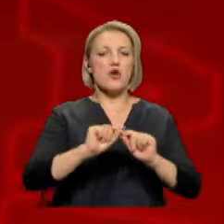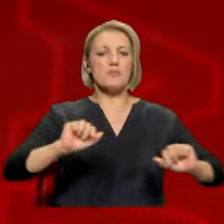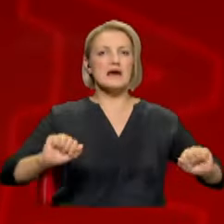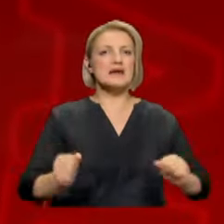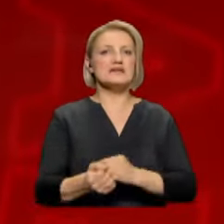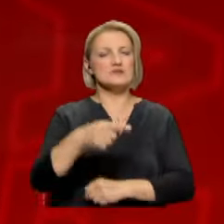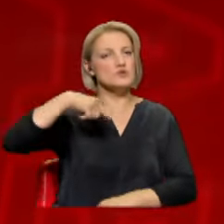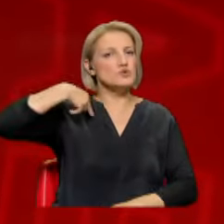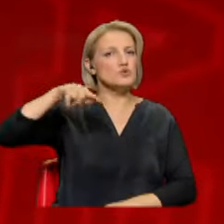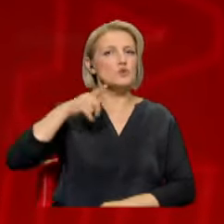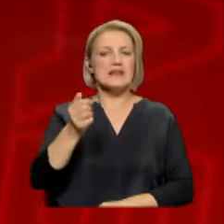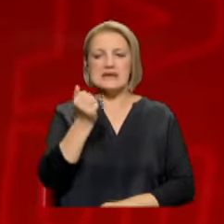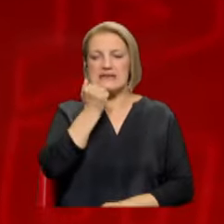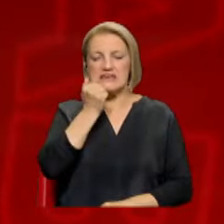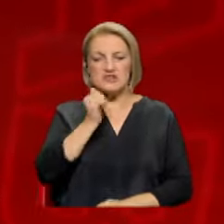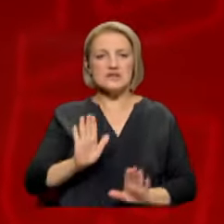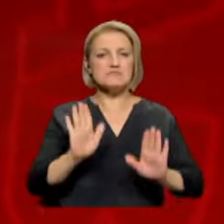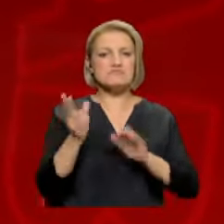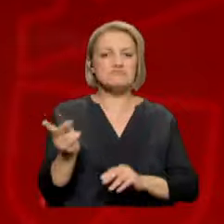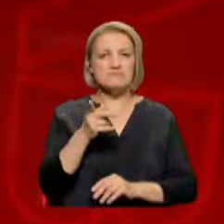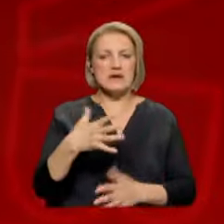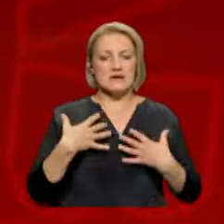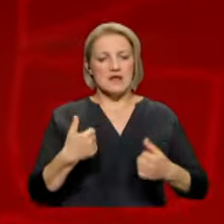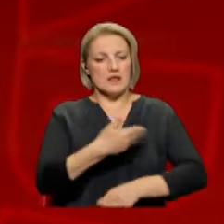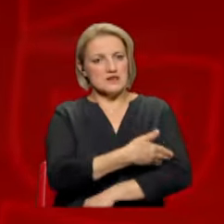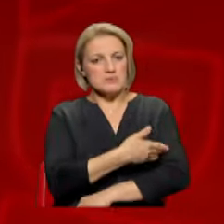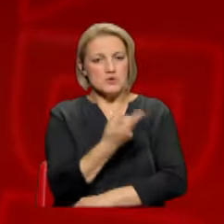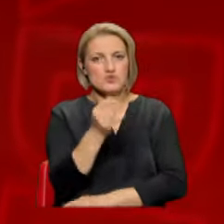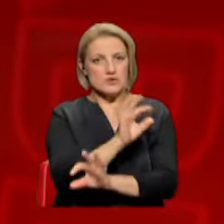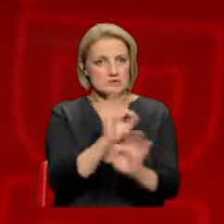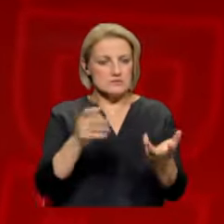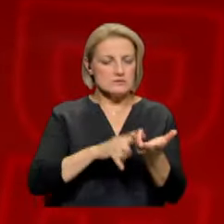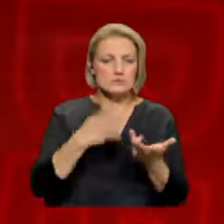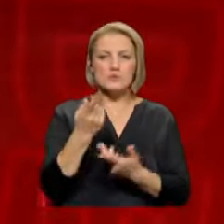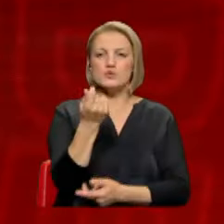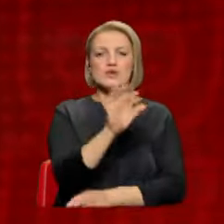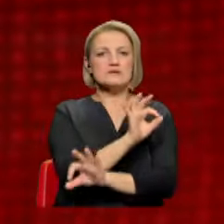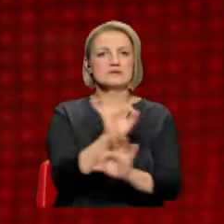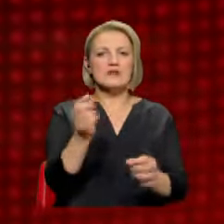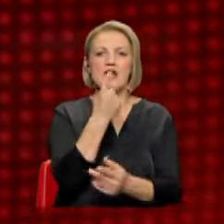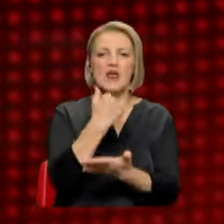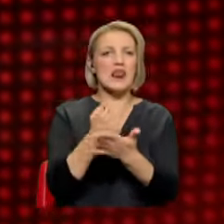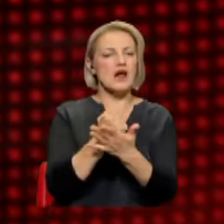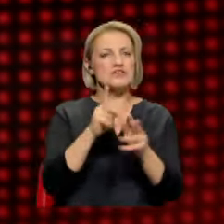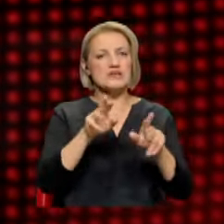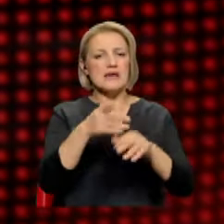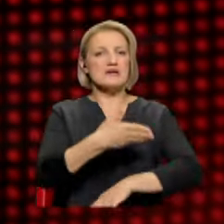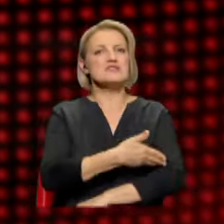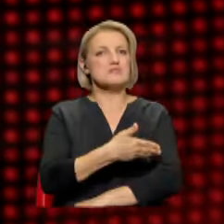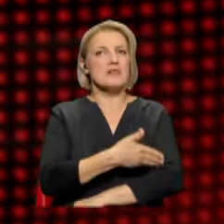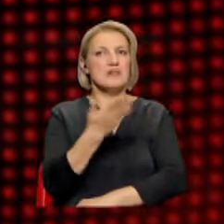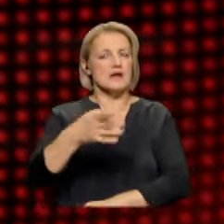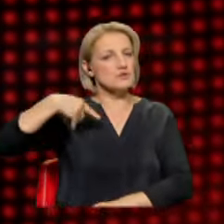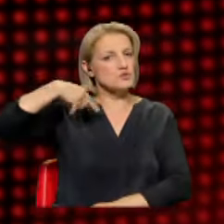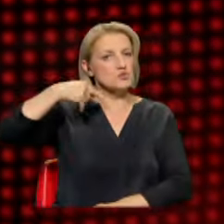krizde Suriyeli geçici sığınmacıların sağlık hizmetine ücretsiz ulaşması, ücretsiz ilaç temini gibi hizmetler